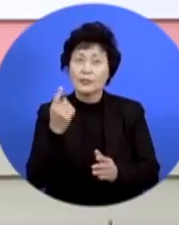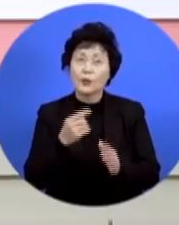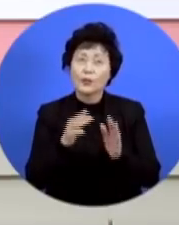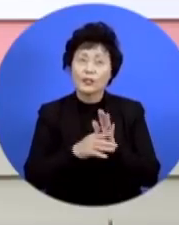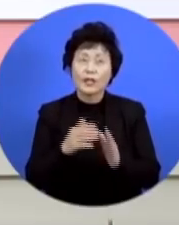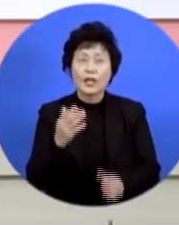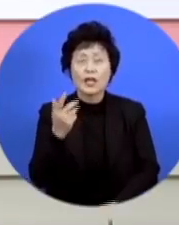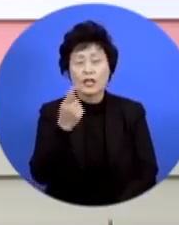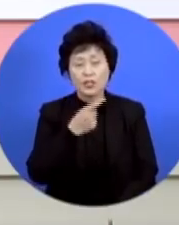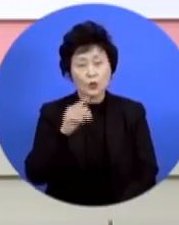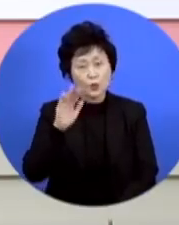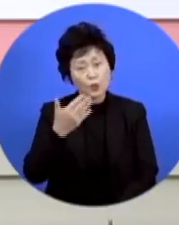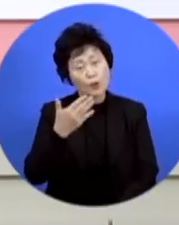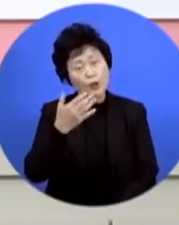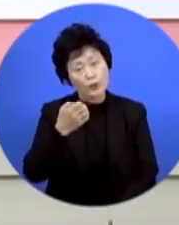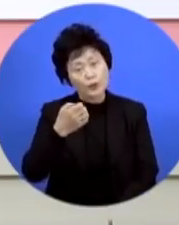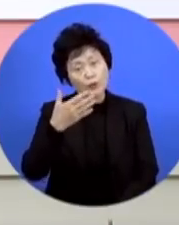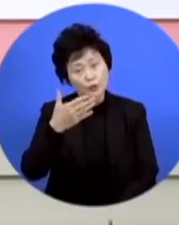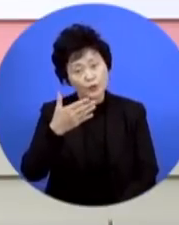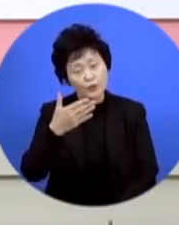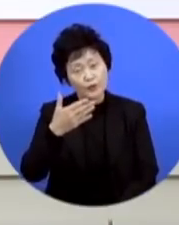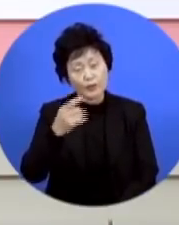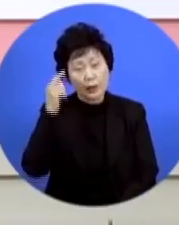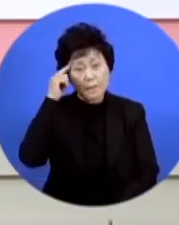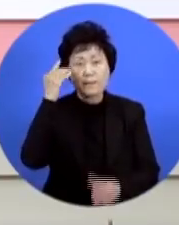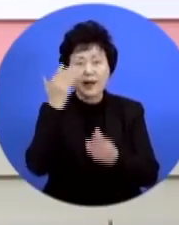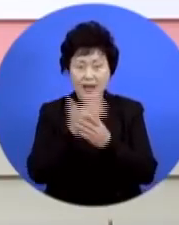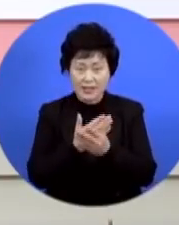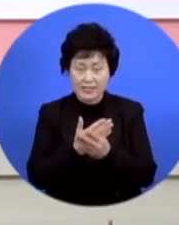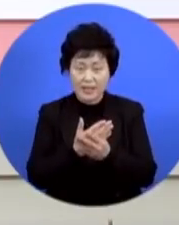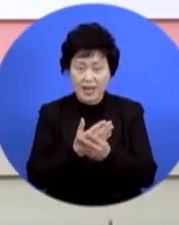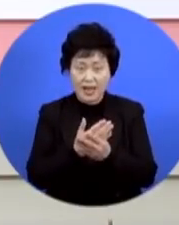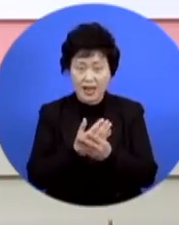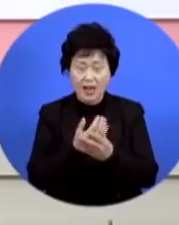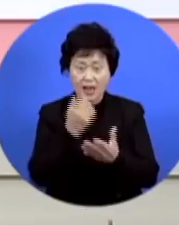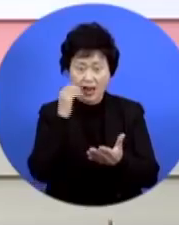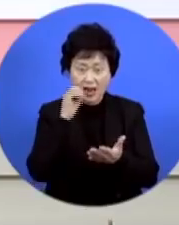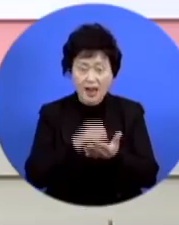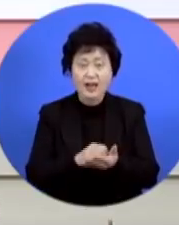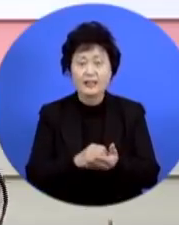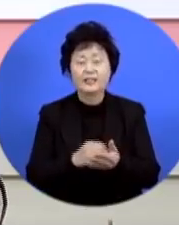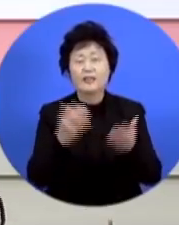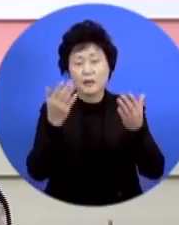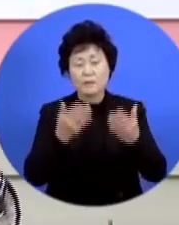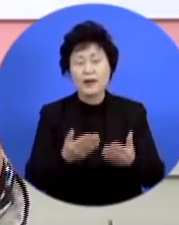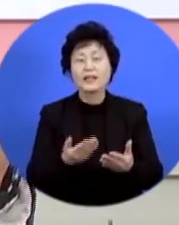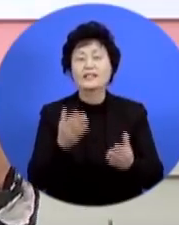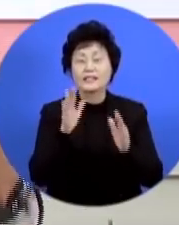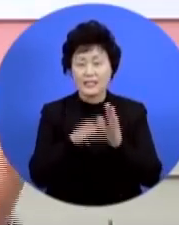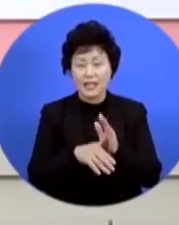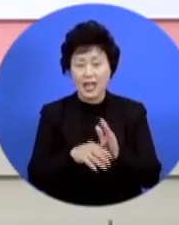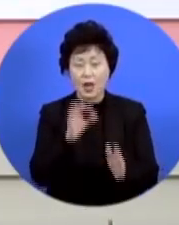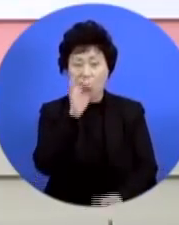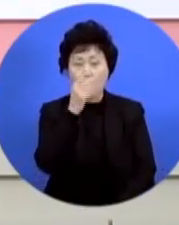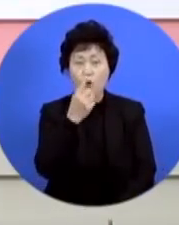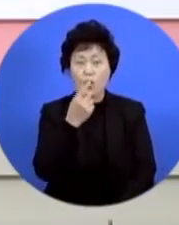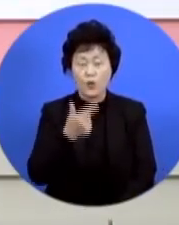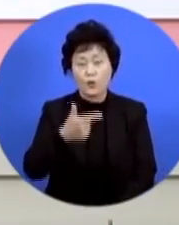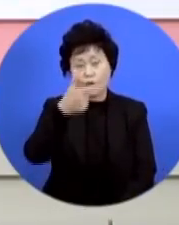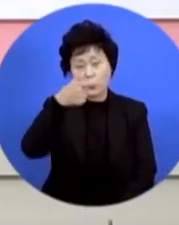예, 공부 마치고 박사학위, 이제 박사학위 그날 그해 봤던 해 그때 이제 나와서 온누리교회 부교역자로 사역을